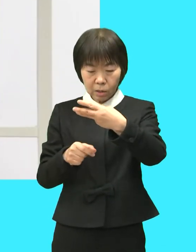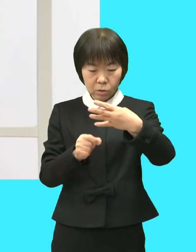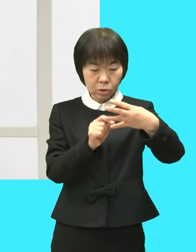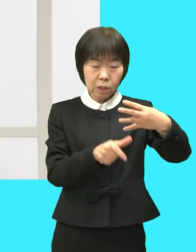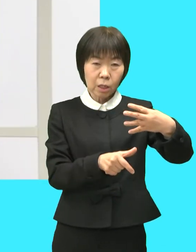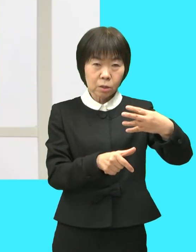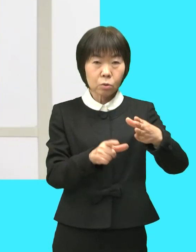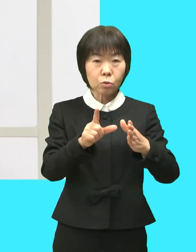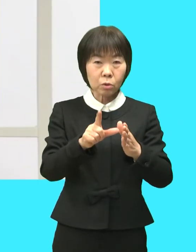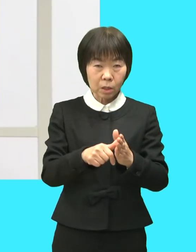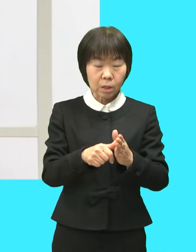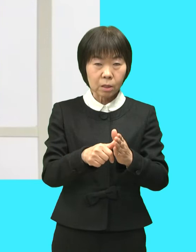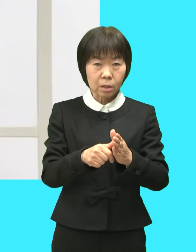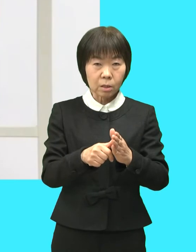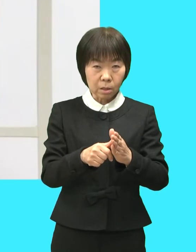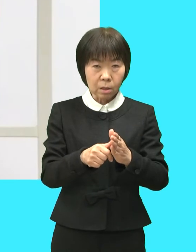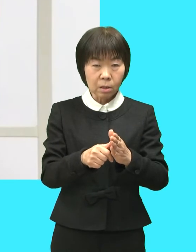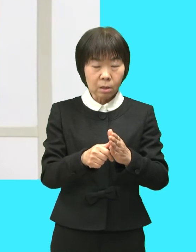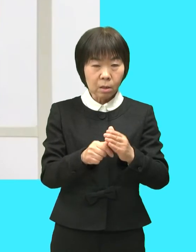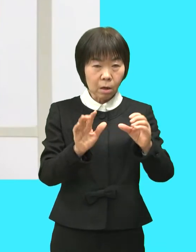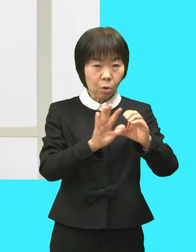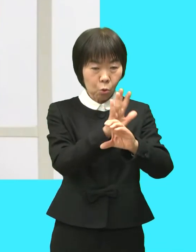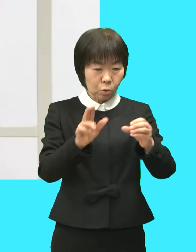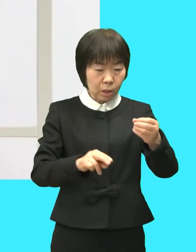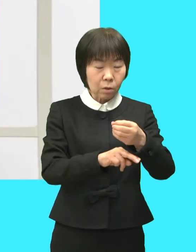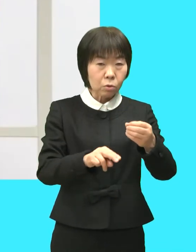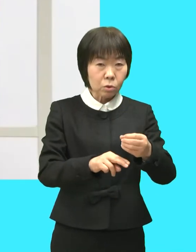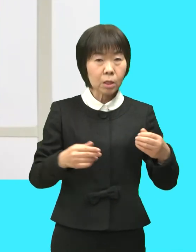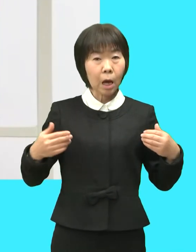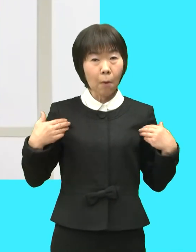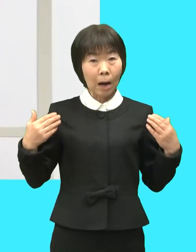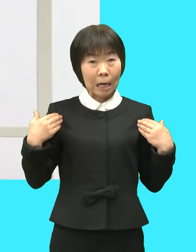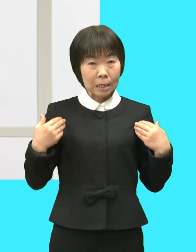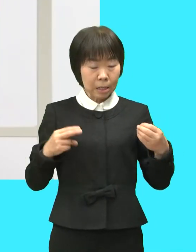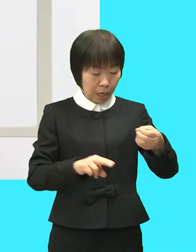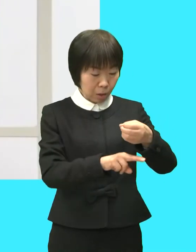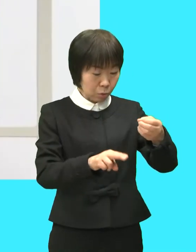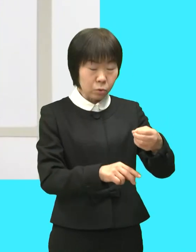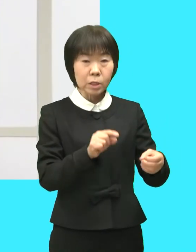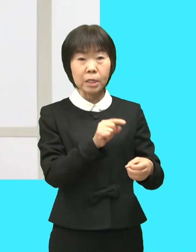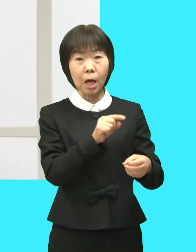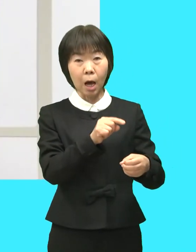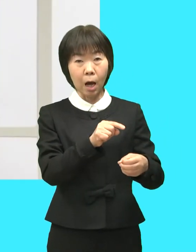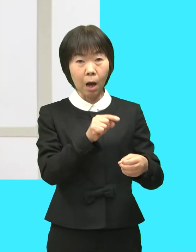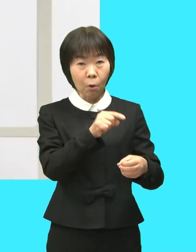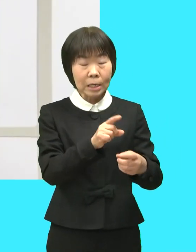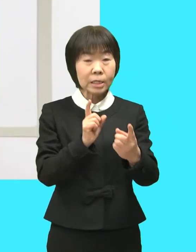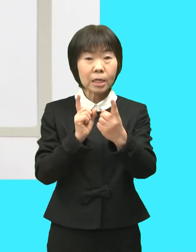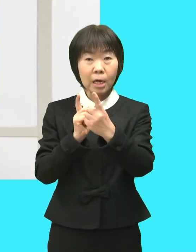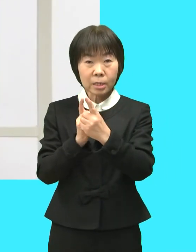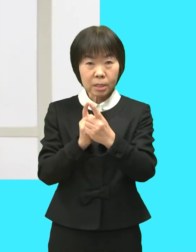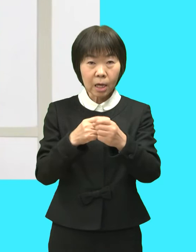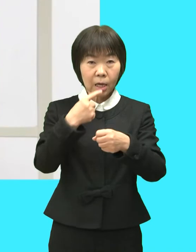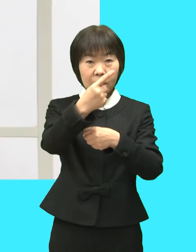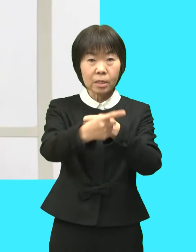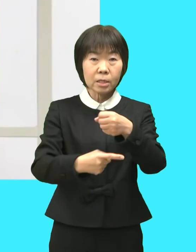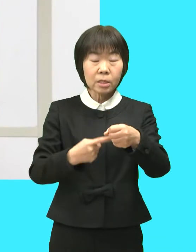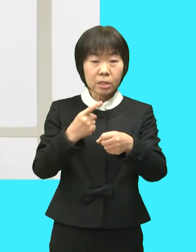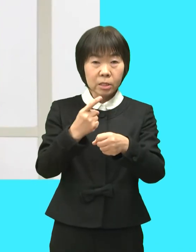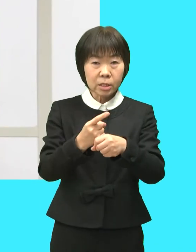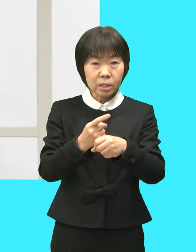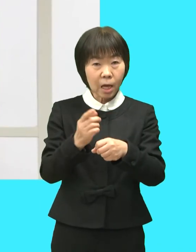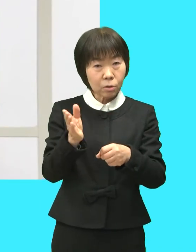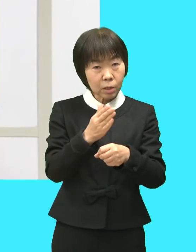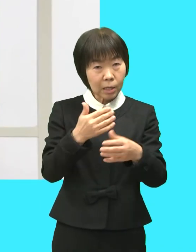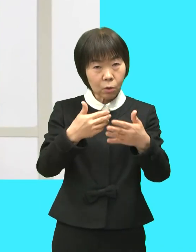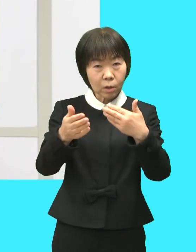段階、ある意味新型コロナウイルスが未知のウイルスでありました。それに対してやはり1年弱の